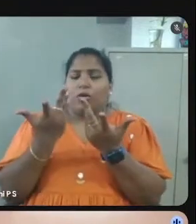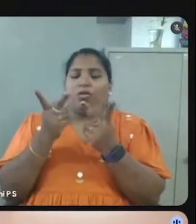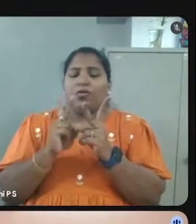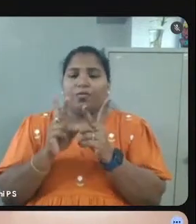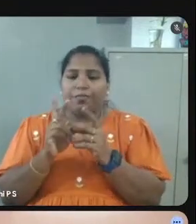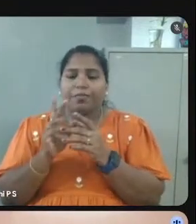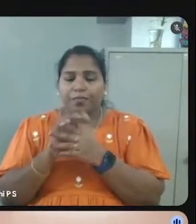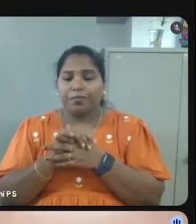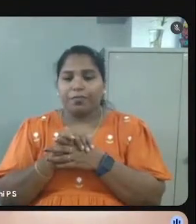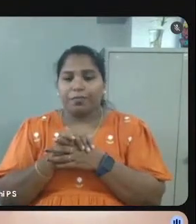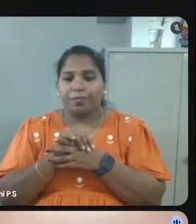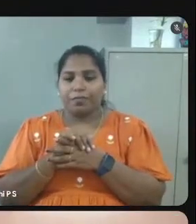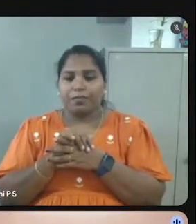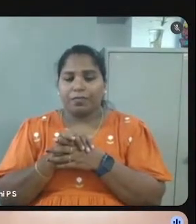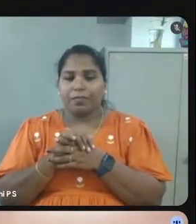അതാണ് ചോദിക്കുന്നത്.